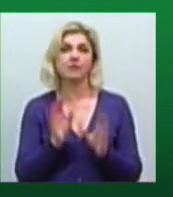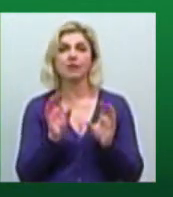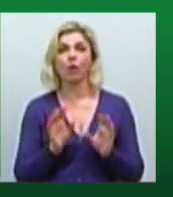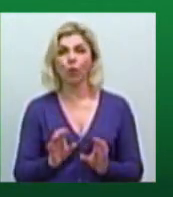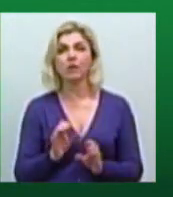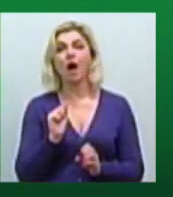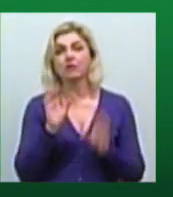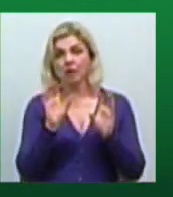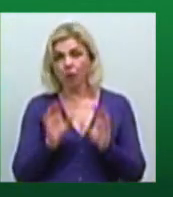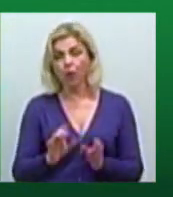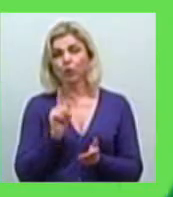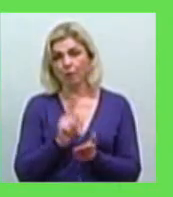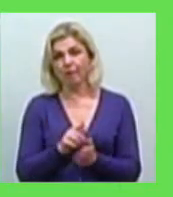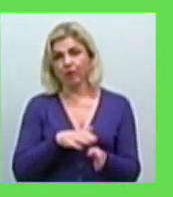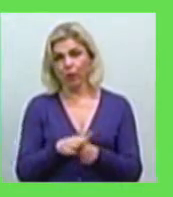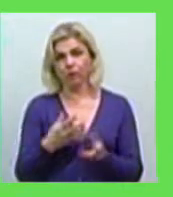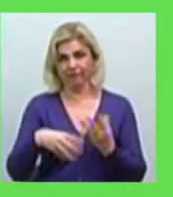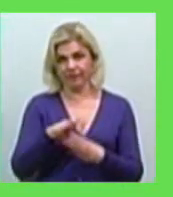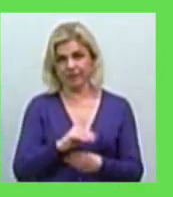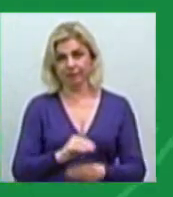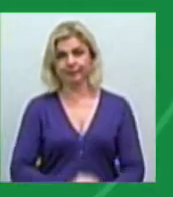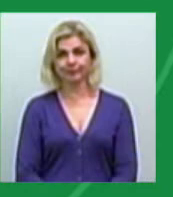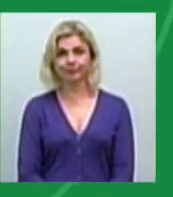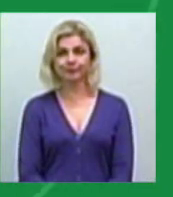зобов'язані виконувати всі.